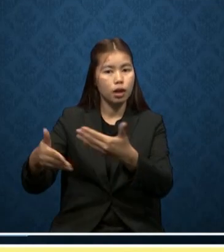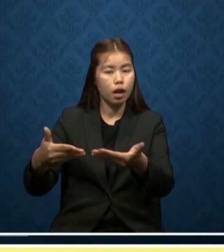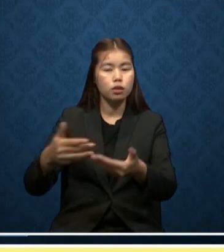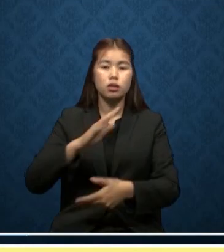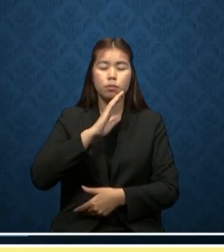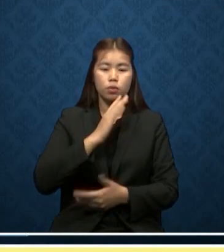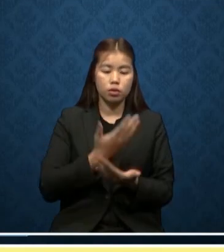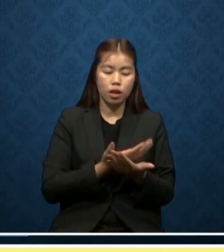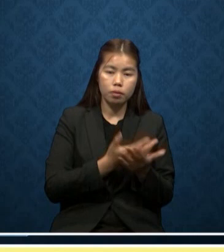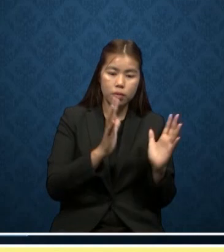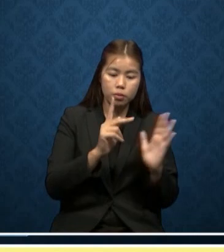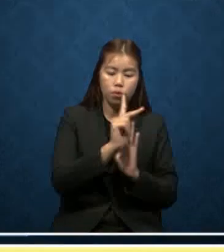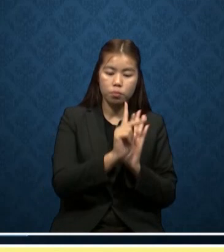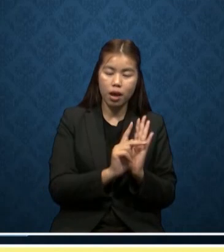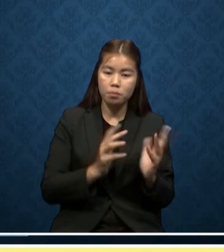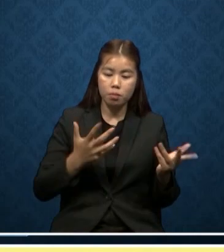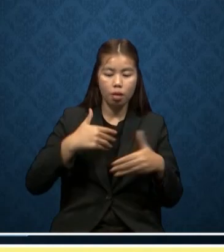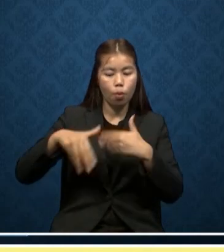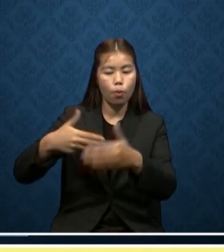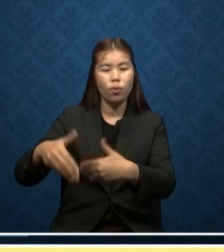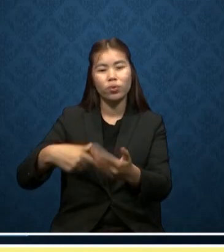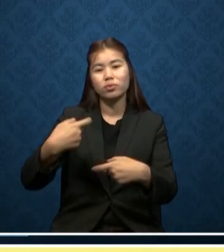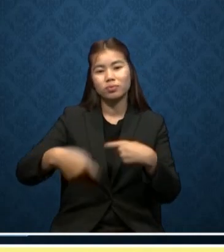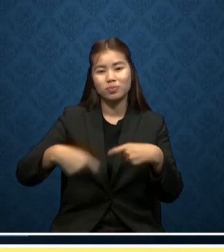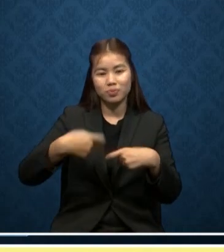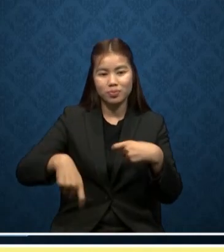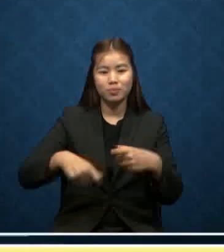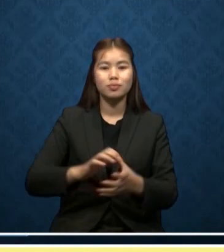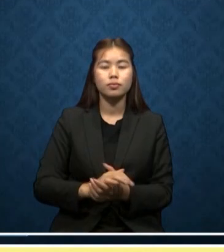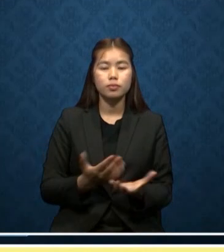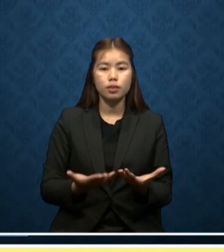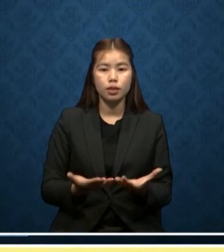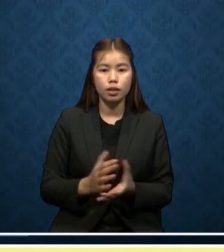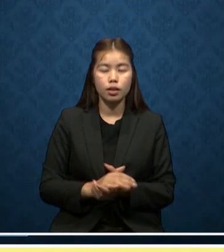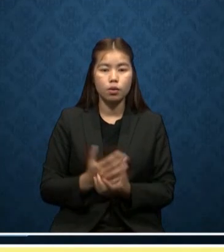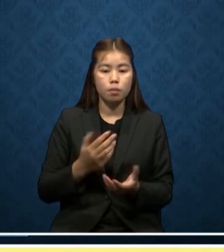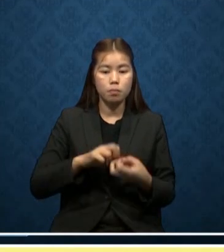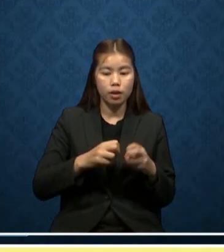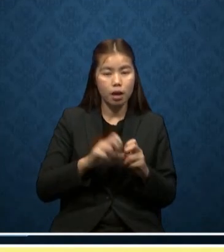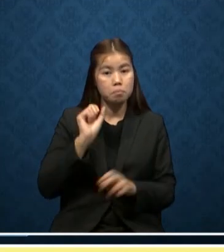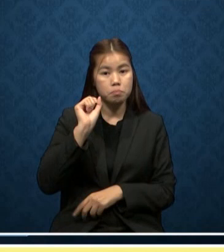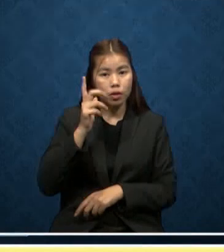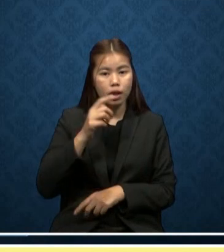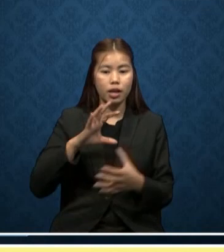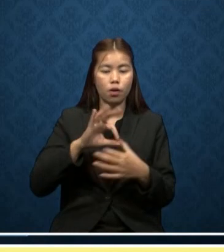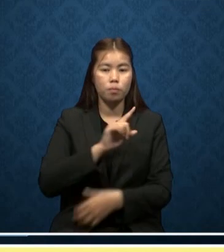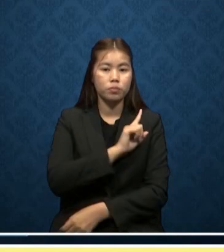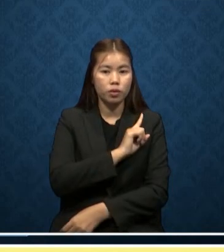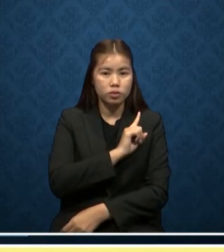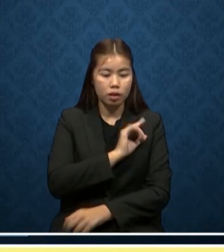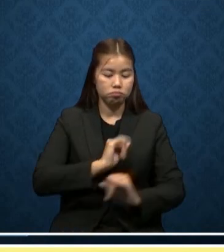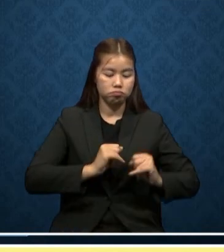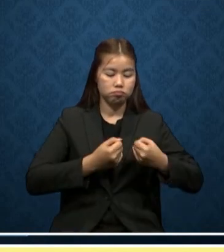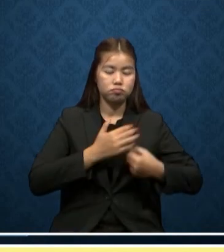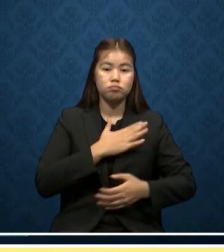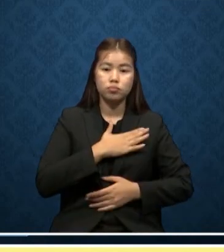ให้มันก็ขับเคลื่อนได้ยากนะฮะปัญหาความไม่เข้าใจเกี่ยวกับบทบัตหน้าที่ของเจ้าภาพหลัก